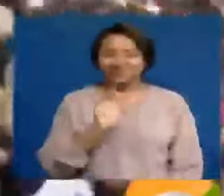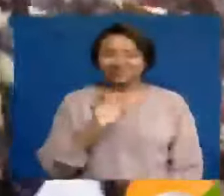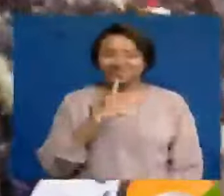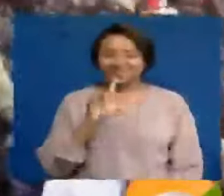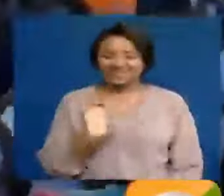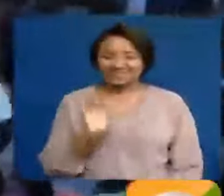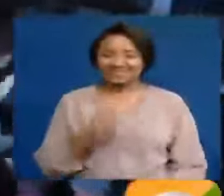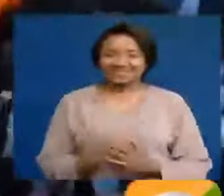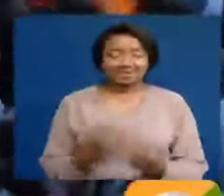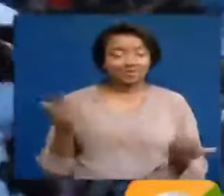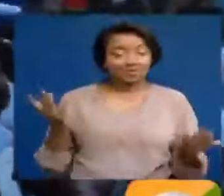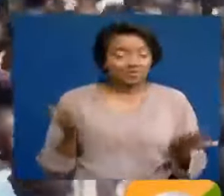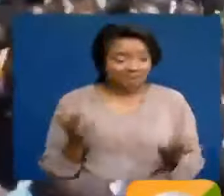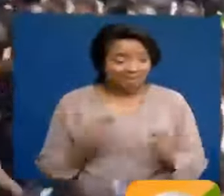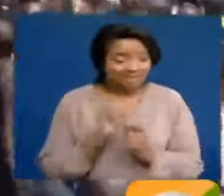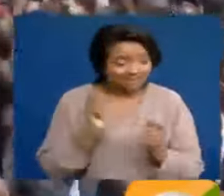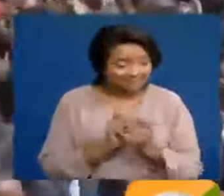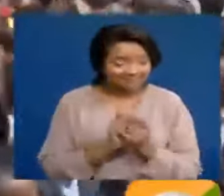kaunti ya Kisumu.